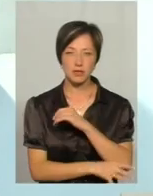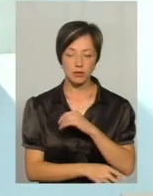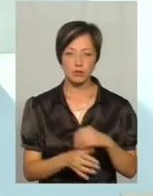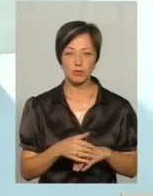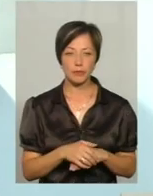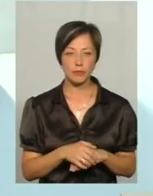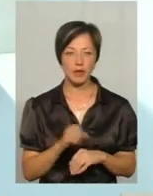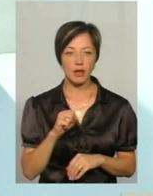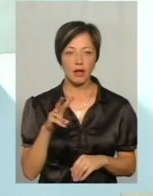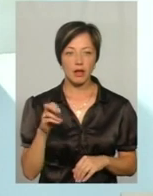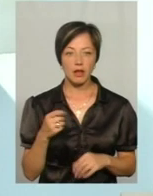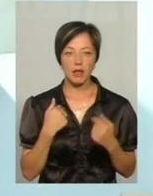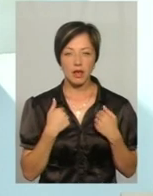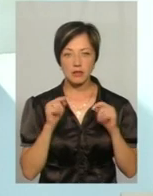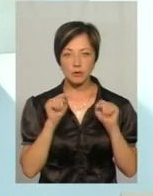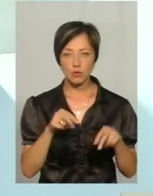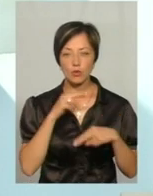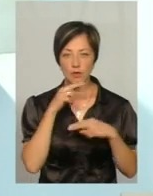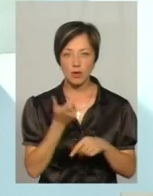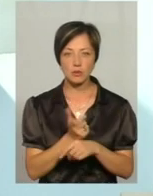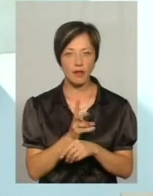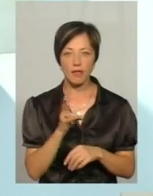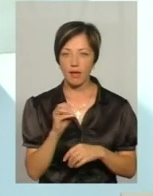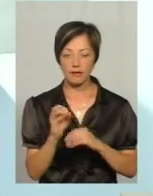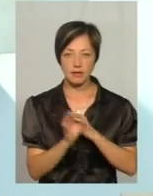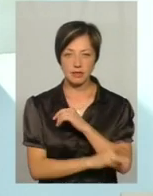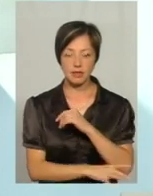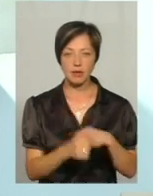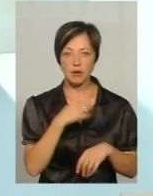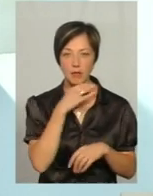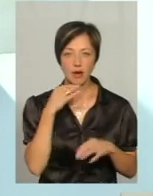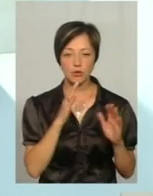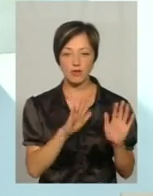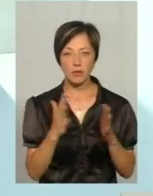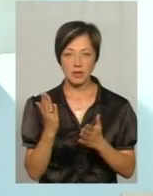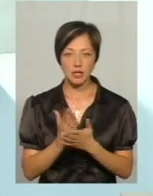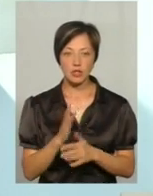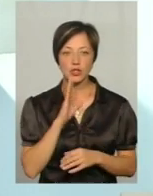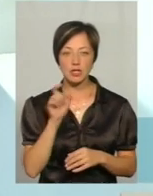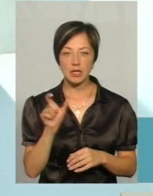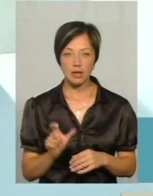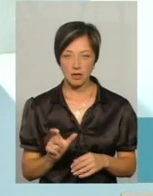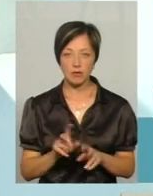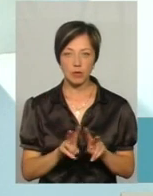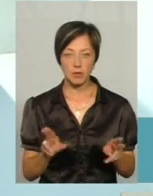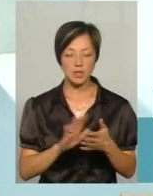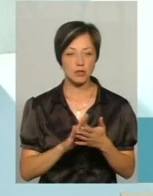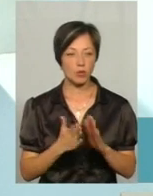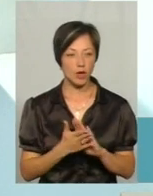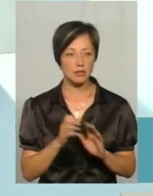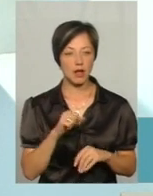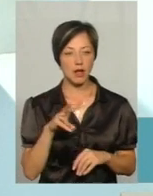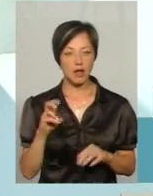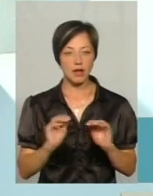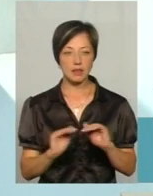Але я би тут звернула більшу увагу не на злидні, тому що є дуже багато випадків, коли жінки теж перебувають в подібних ситуаціях, але